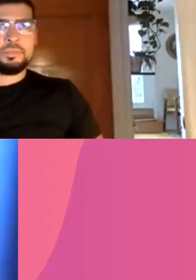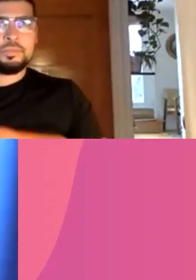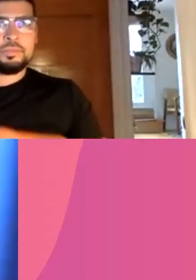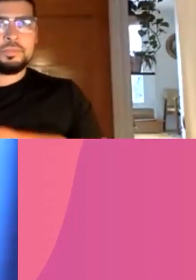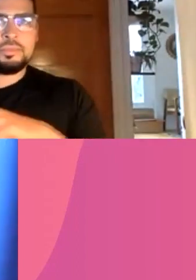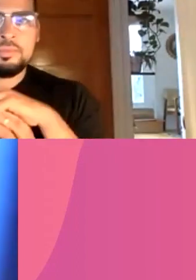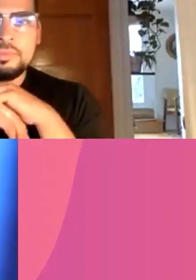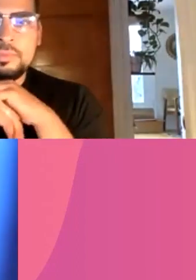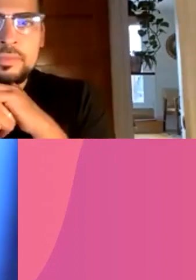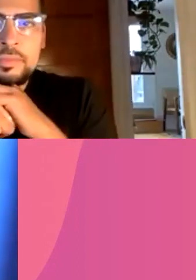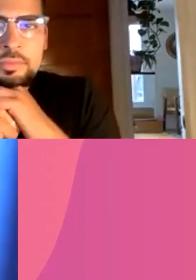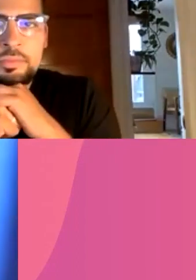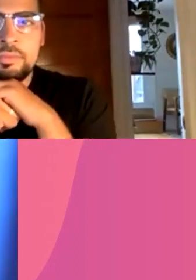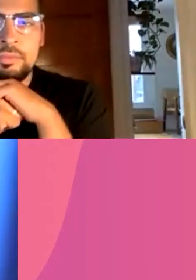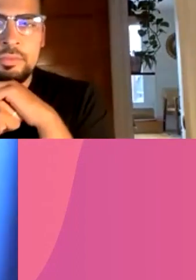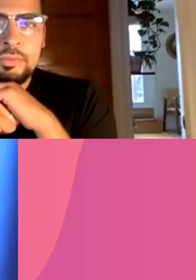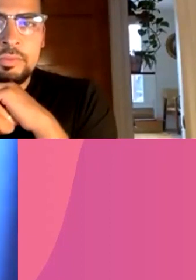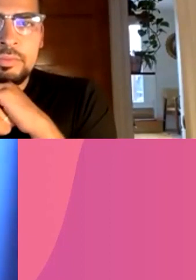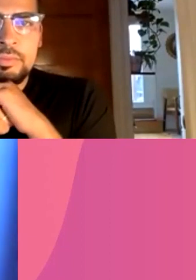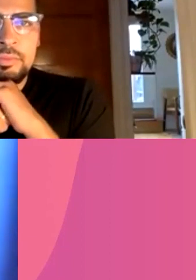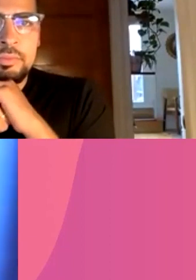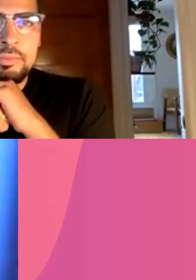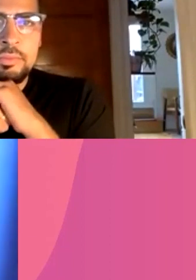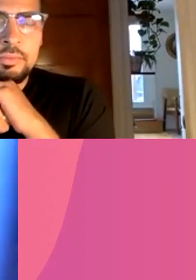reconnaître leur capacité de reconnaître